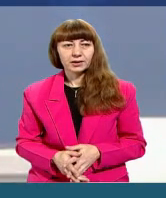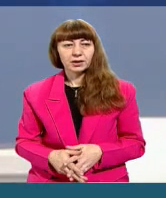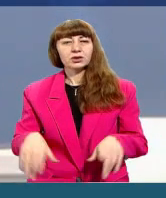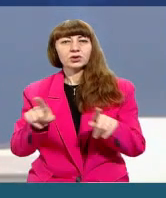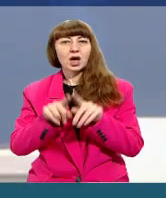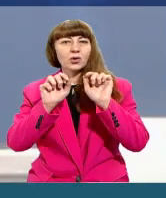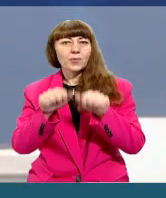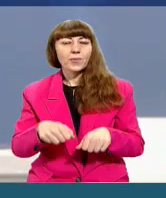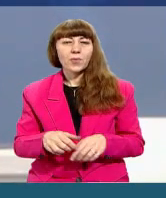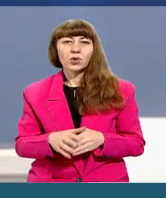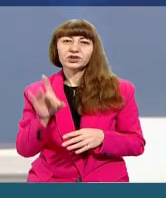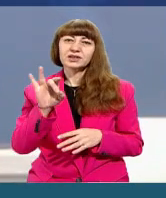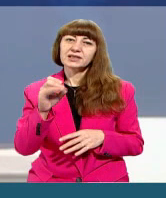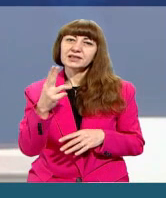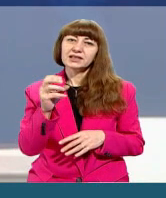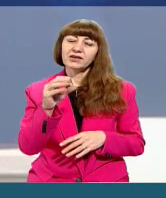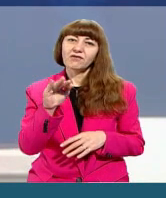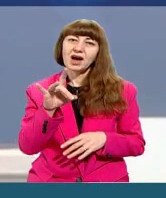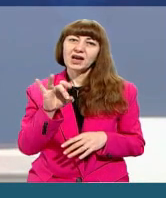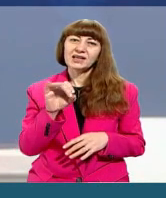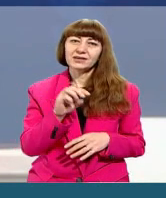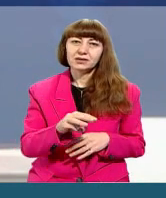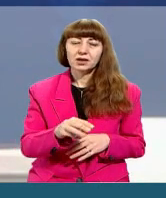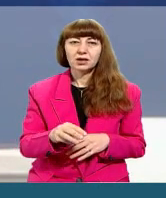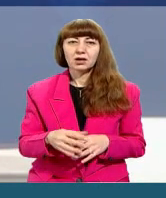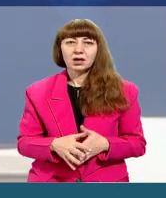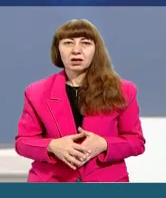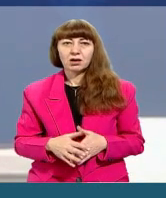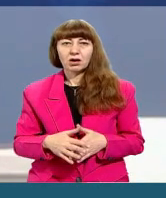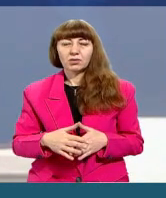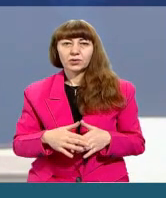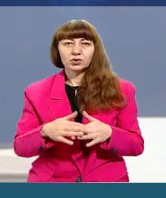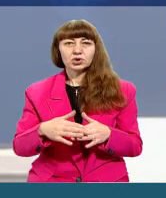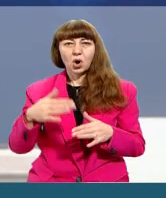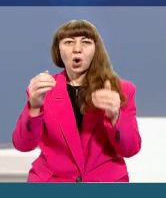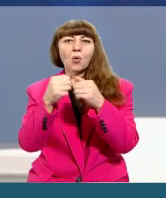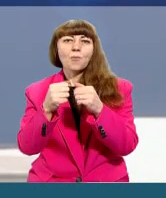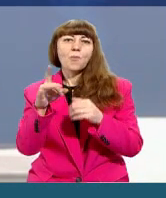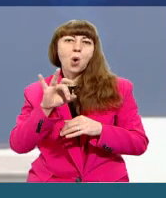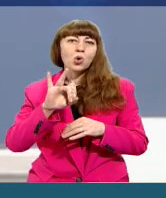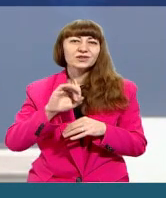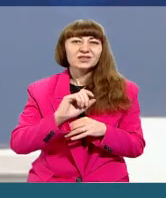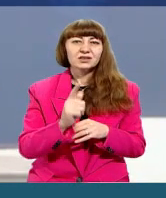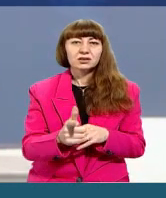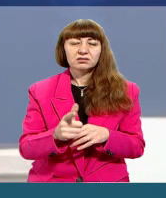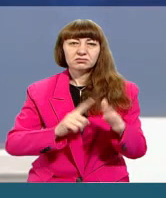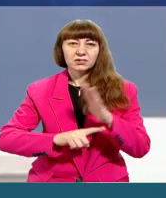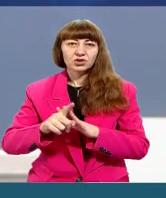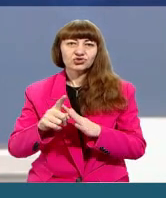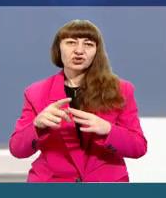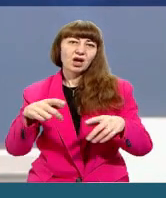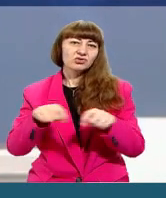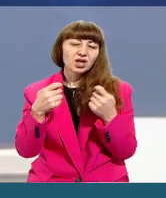может привести к энцефалитам, менингоэнцефалитам, то есть это поражение уже на уровне головного мозга, что приводит, к сожалению,